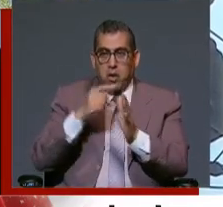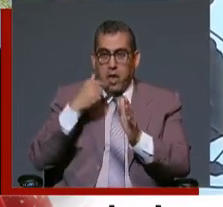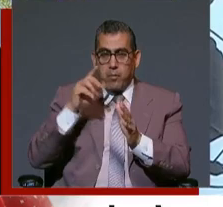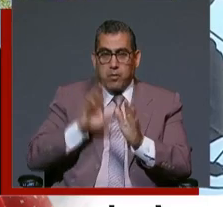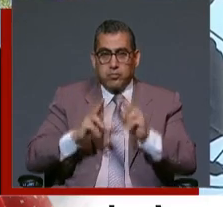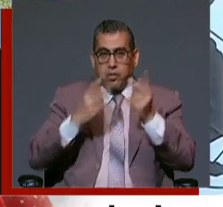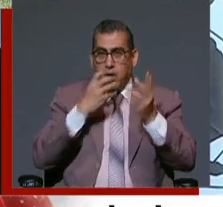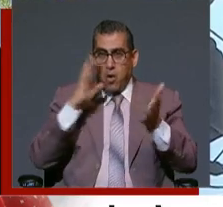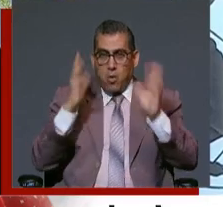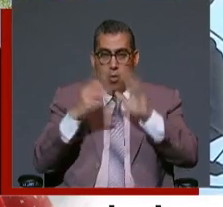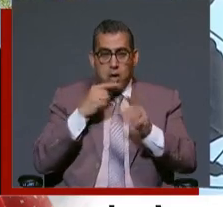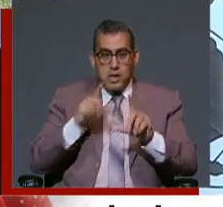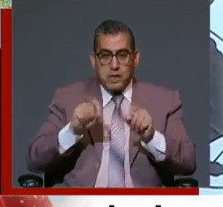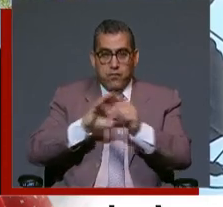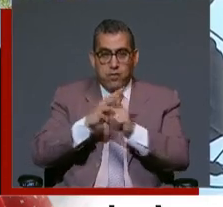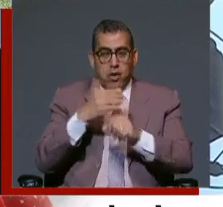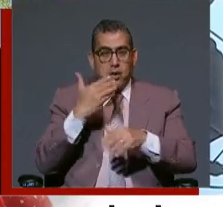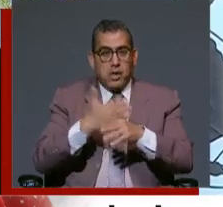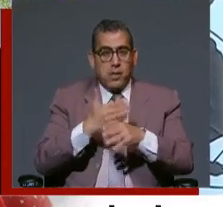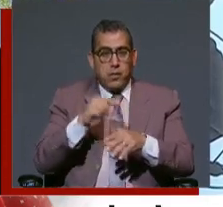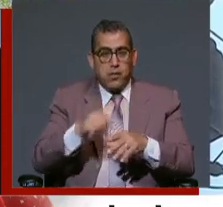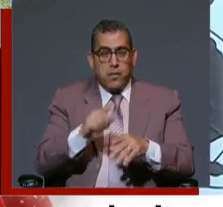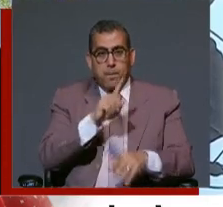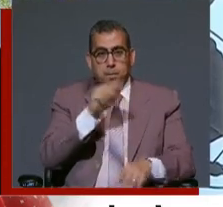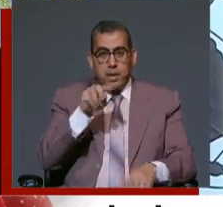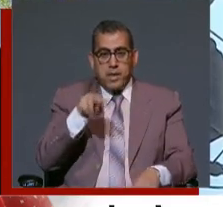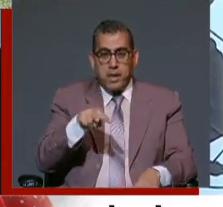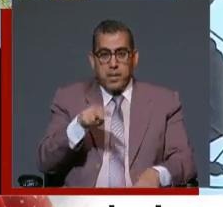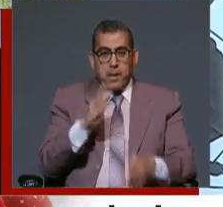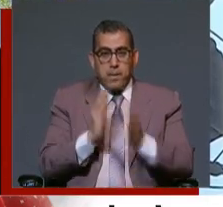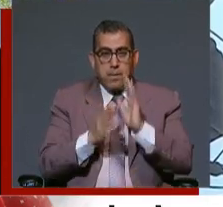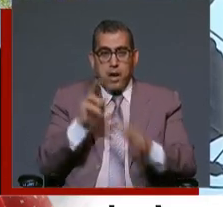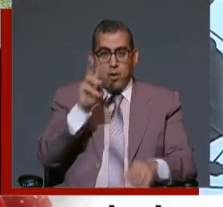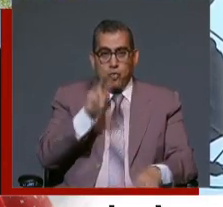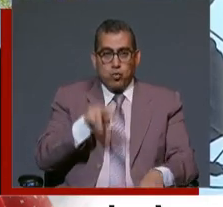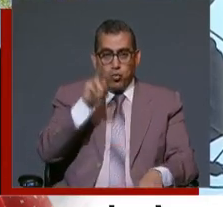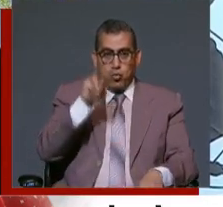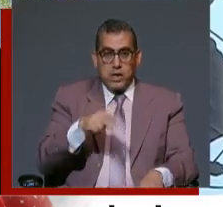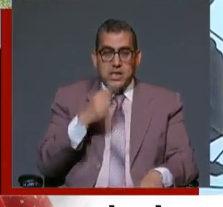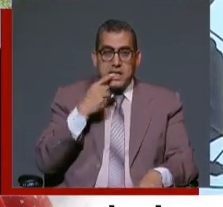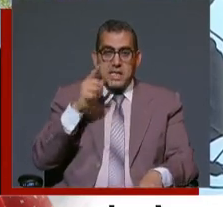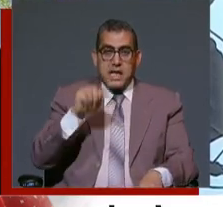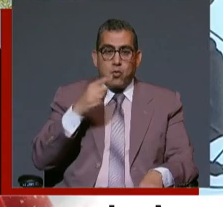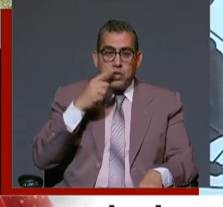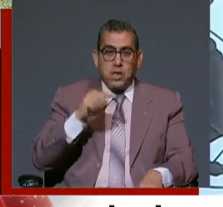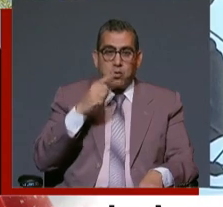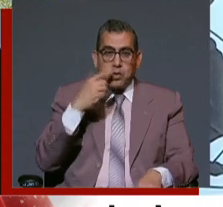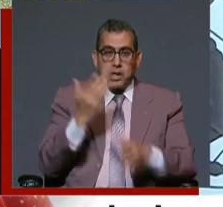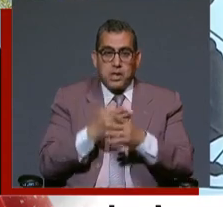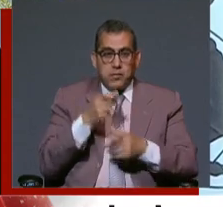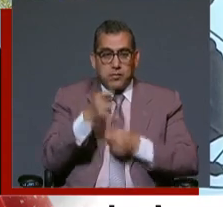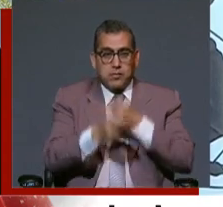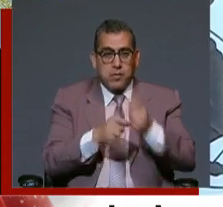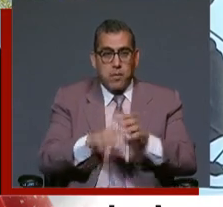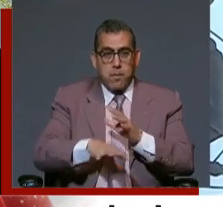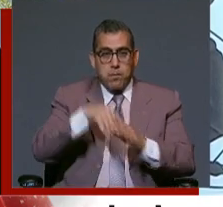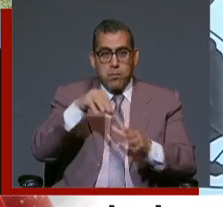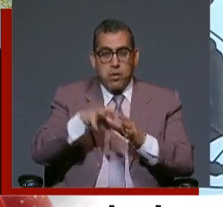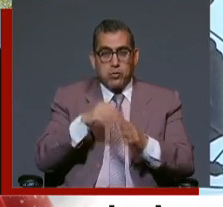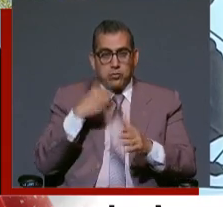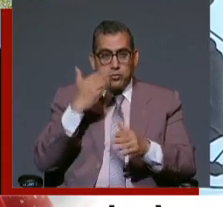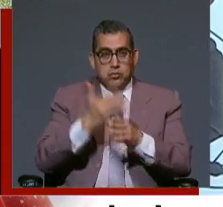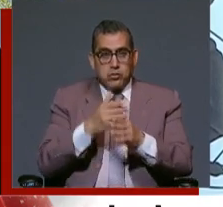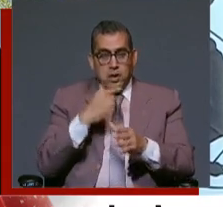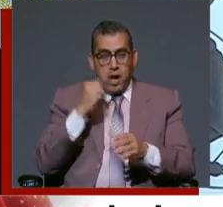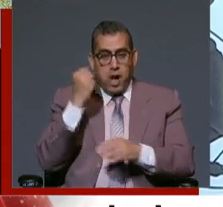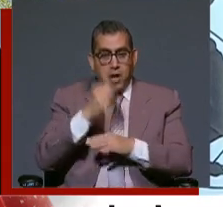لجائحة كوفيد-19، 108 مليارات دولار سنوياً لتمويل مشروعات تهيئة ورفع مستوى